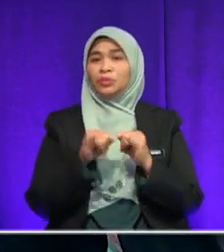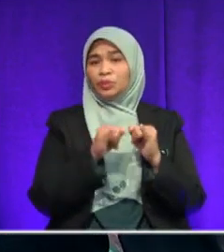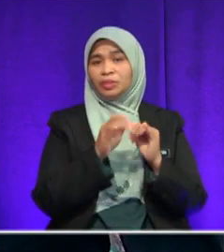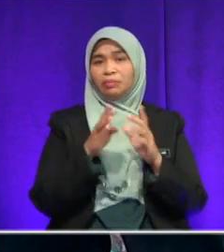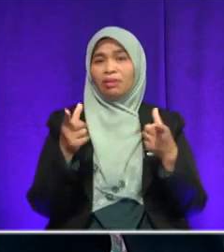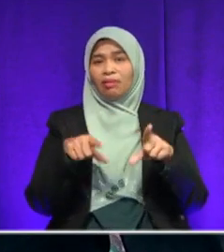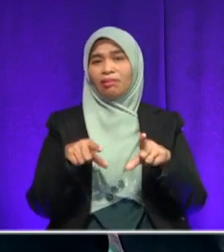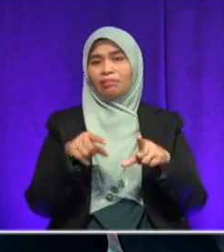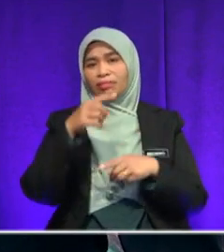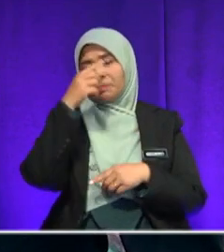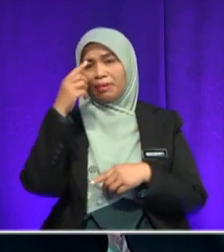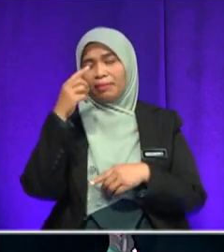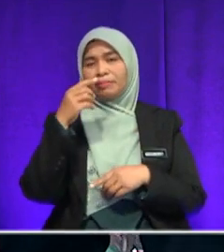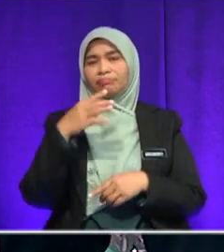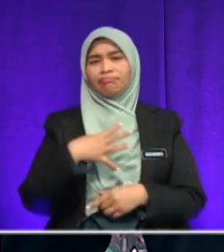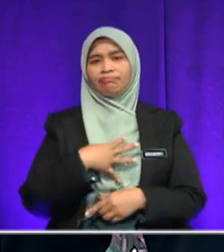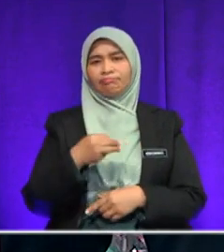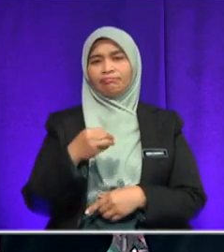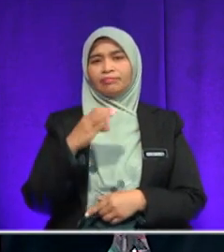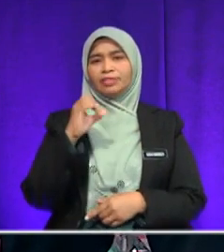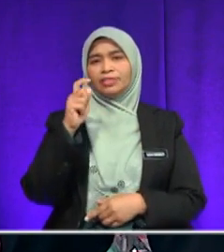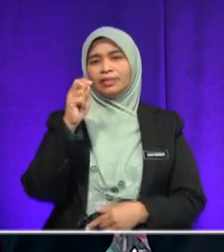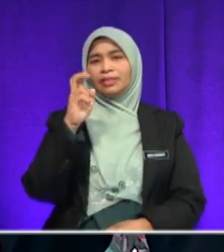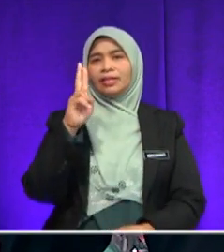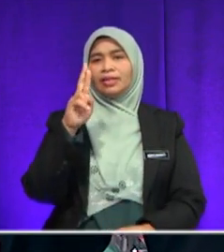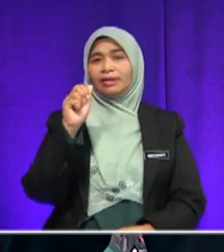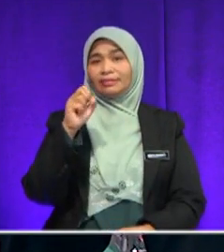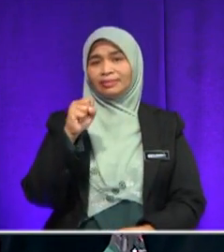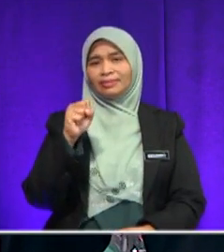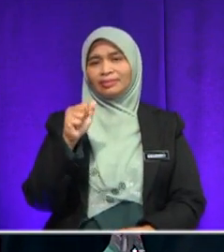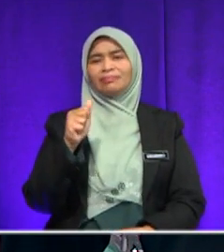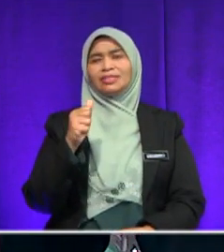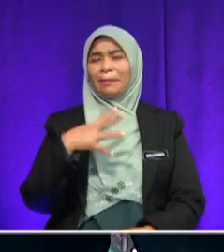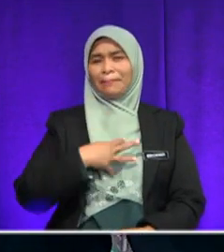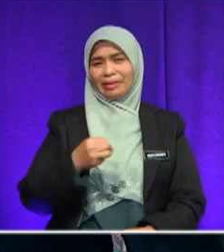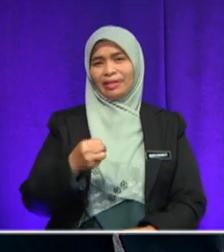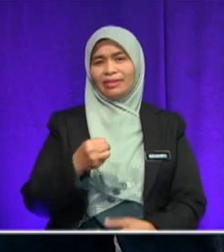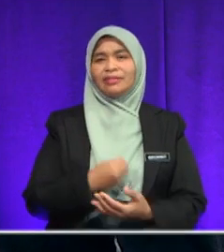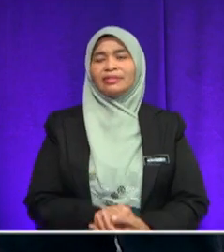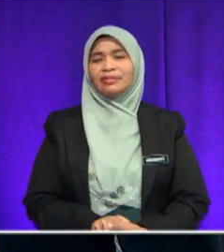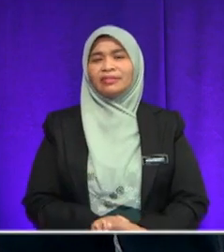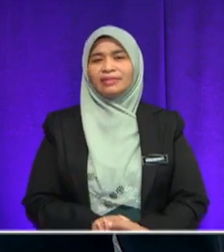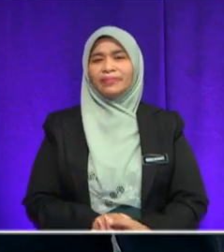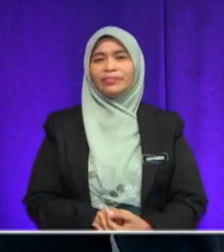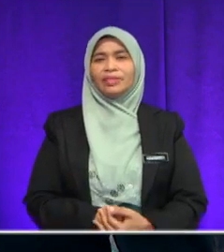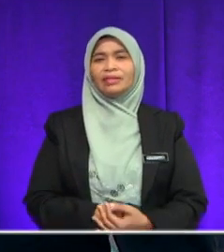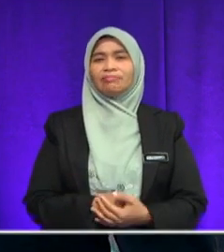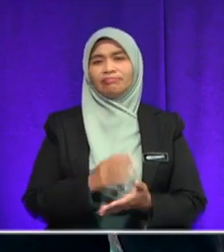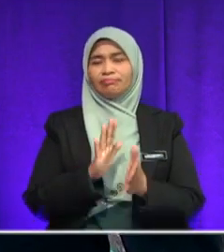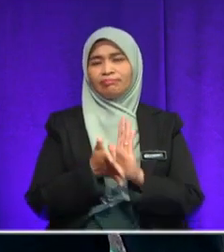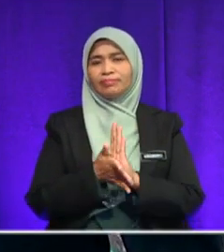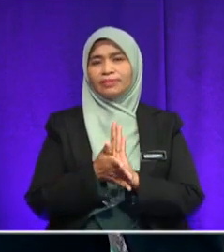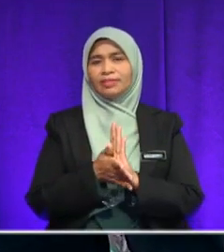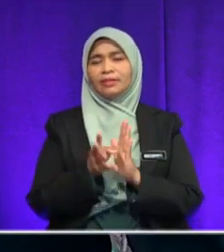rasa. Sebenarnya cita rasa ni boleh mempengaruhi permintaan ke atas sesuatu barang. Okey, so cita rasa